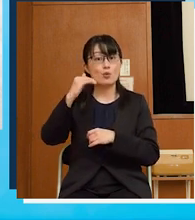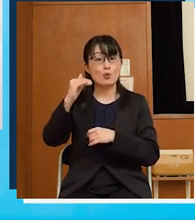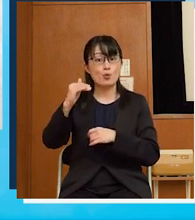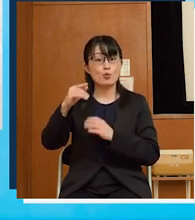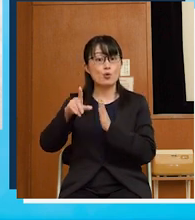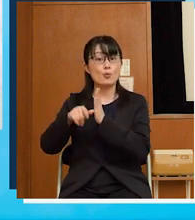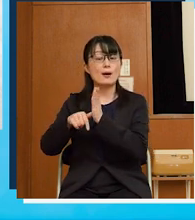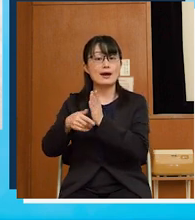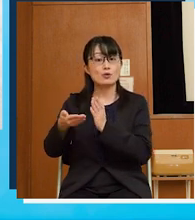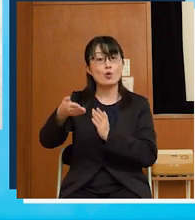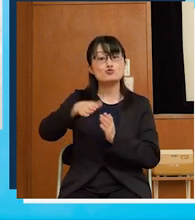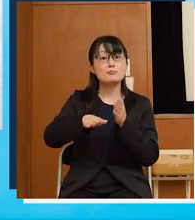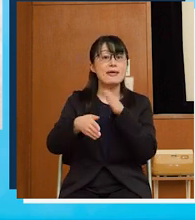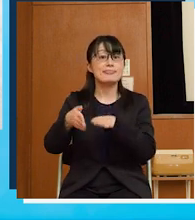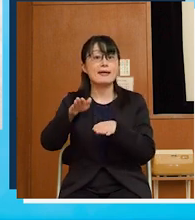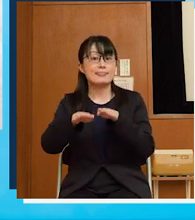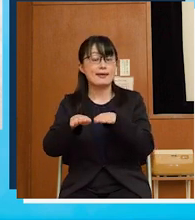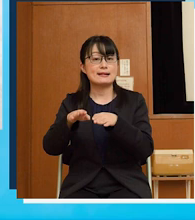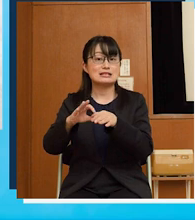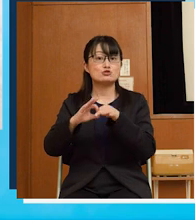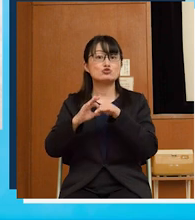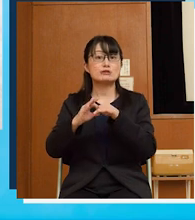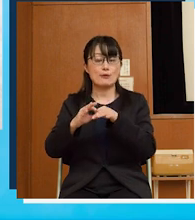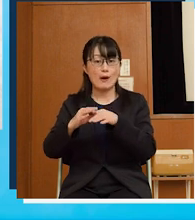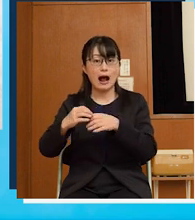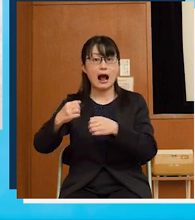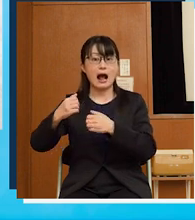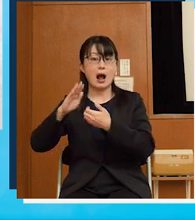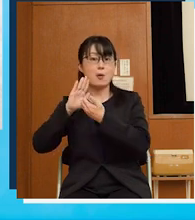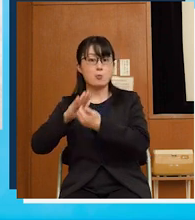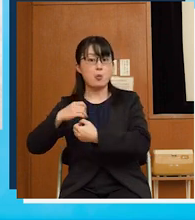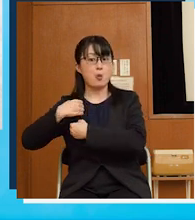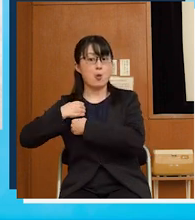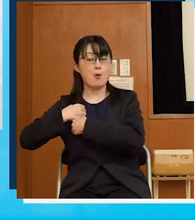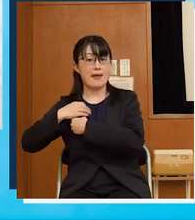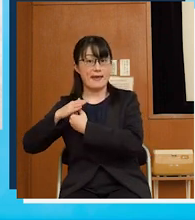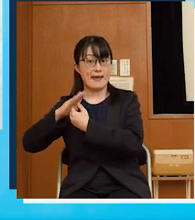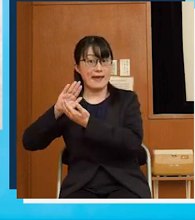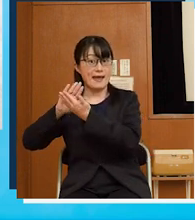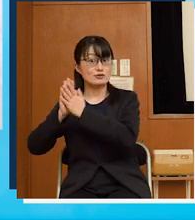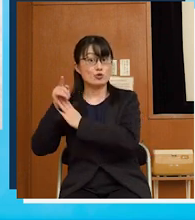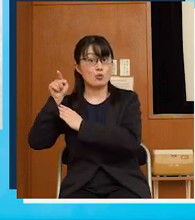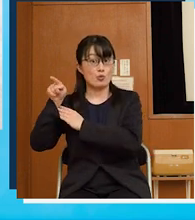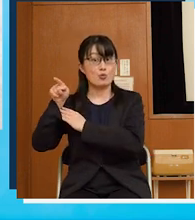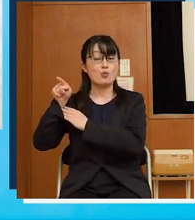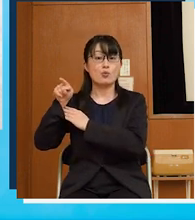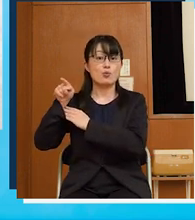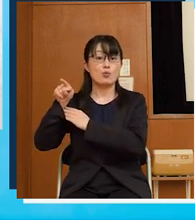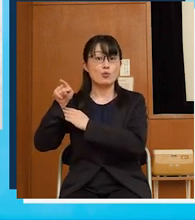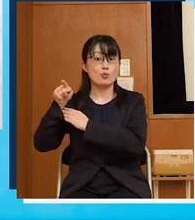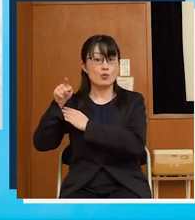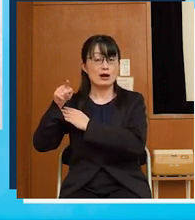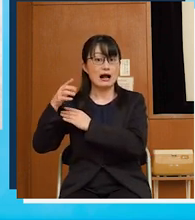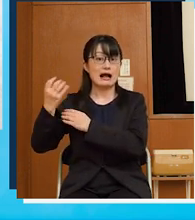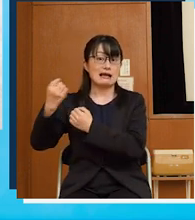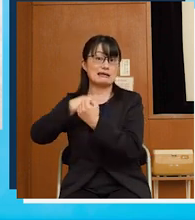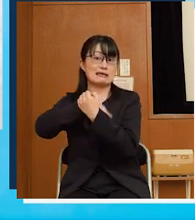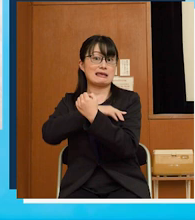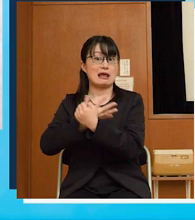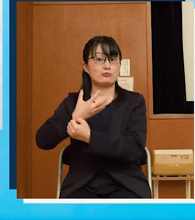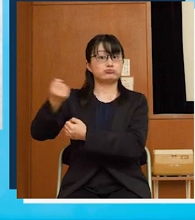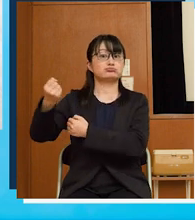埋立てを進めようとしてる防衛省の出先官である沖縄防衛局がこれ使っちゃってるんです私たちそれ